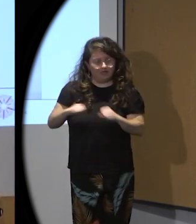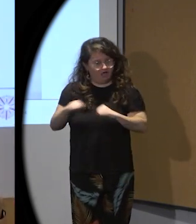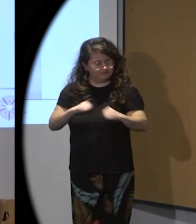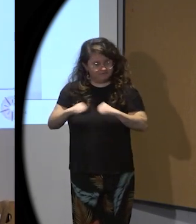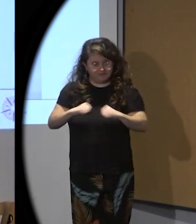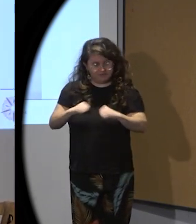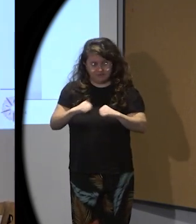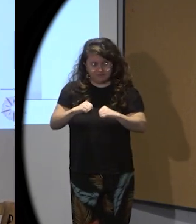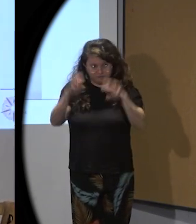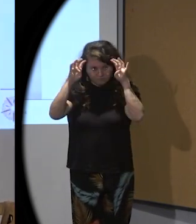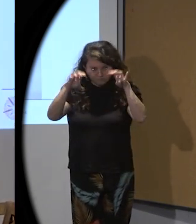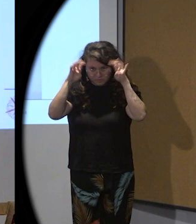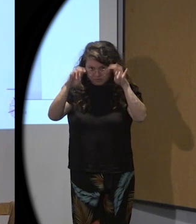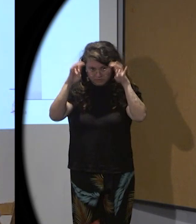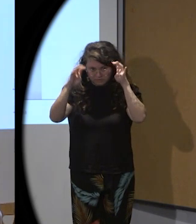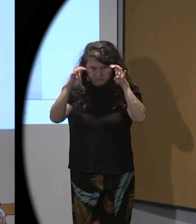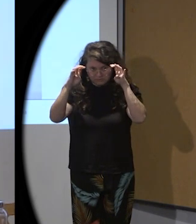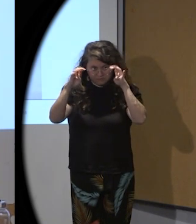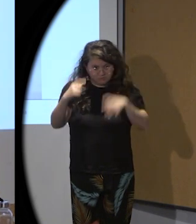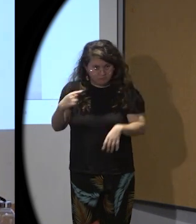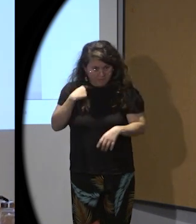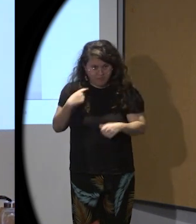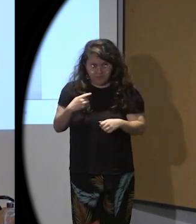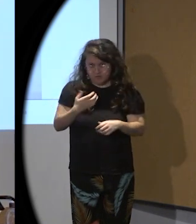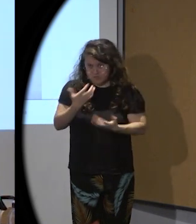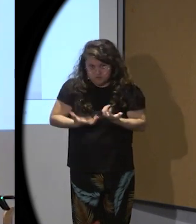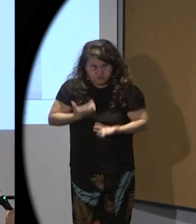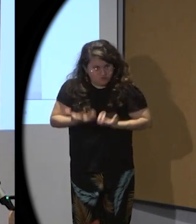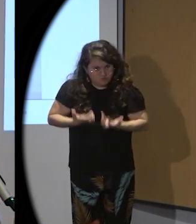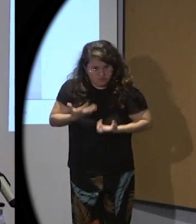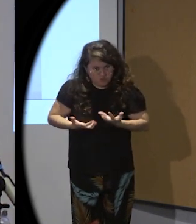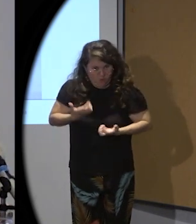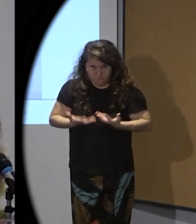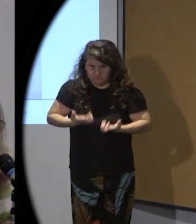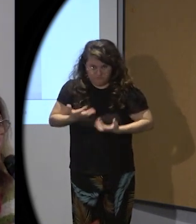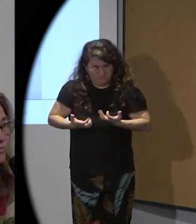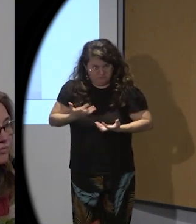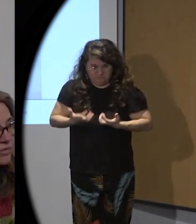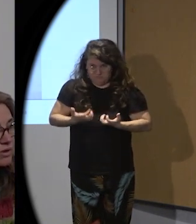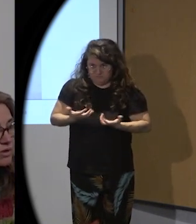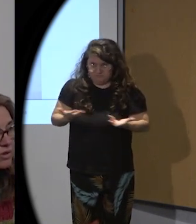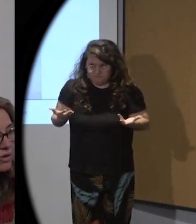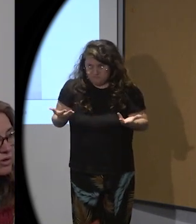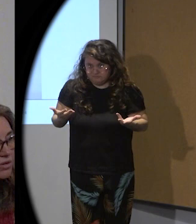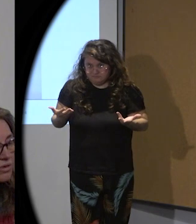la transpiration, la chaleur, parce que là, on dégage une certaine chaleur. Et